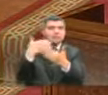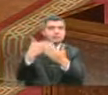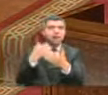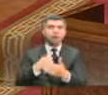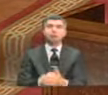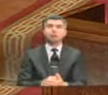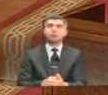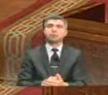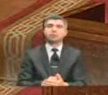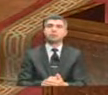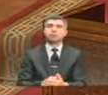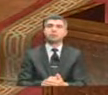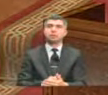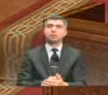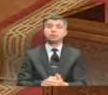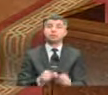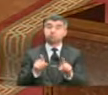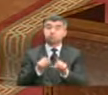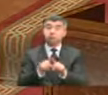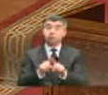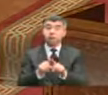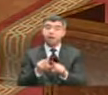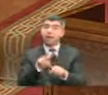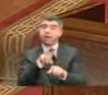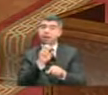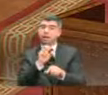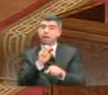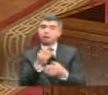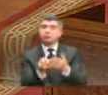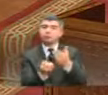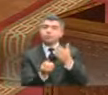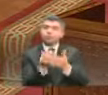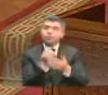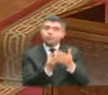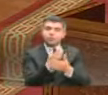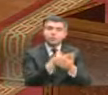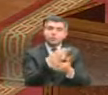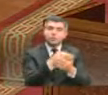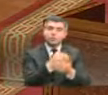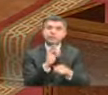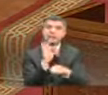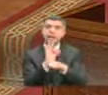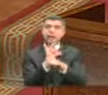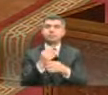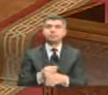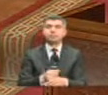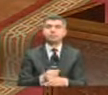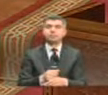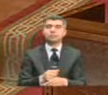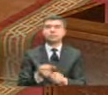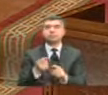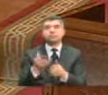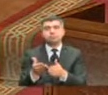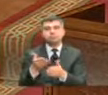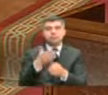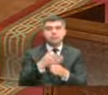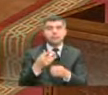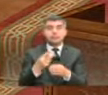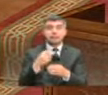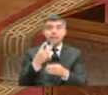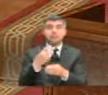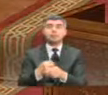وكذلك تدبير مهنة القطاع العمومي. النقطة الثانية أو المحور الثاني